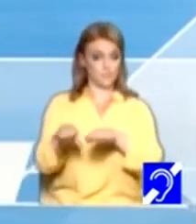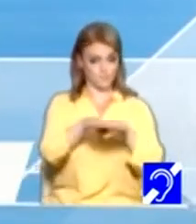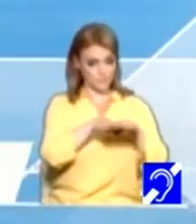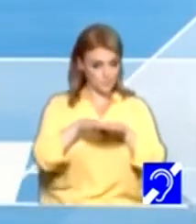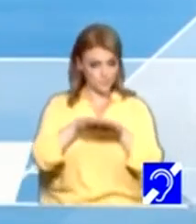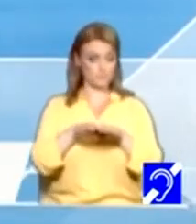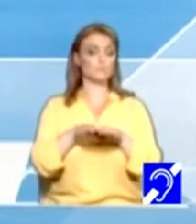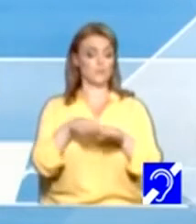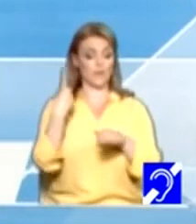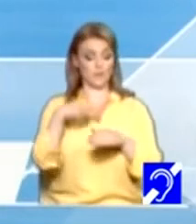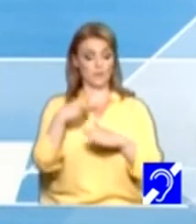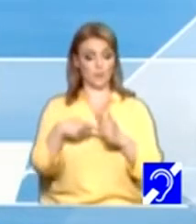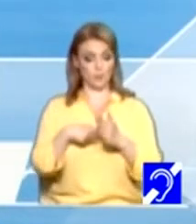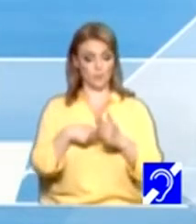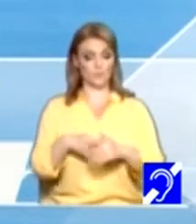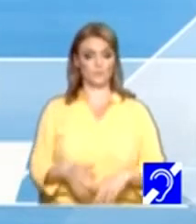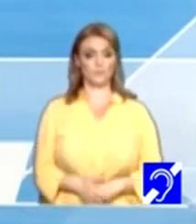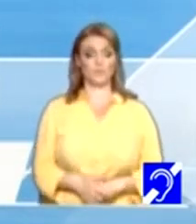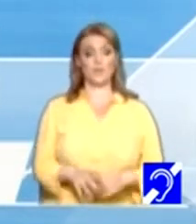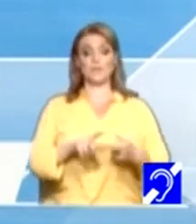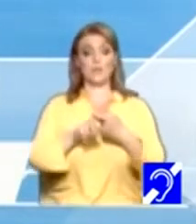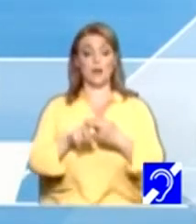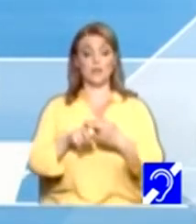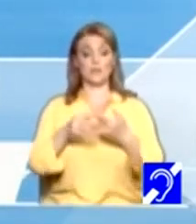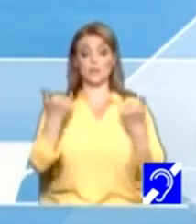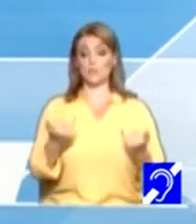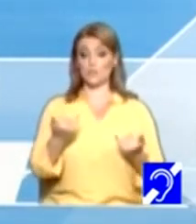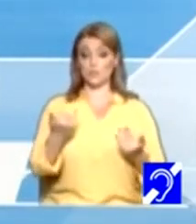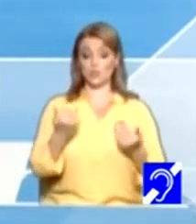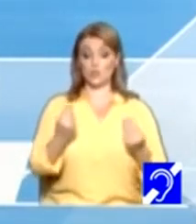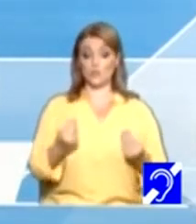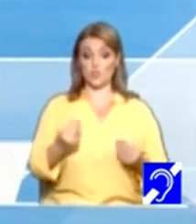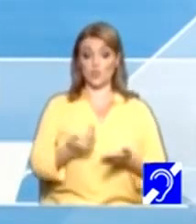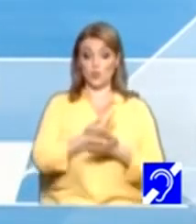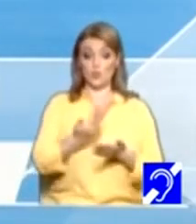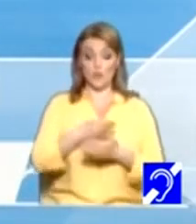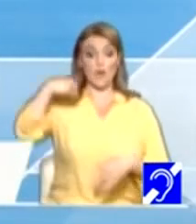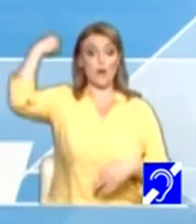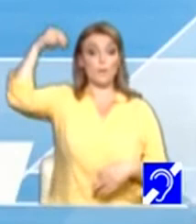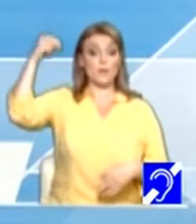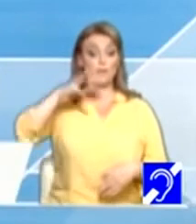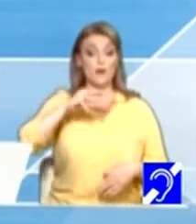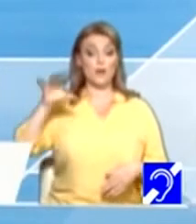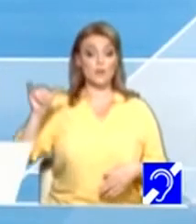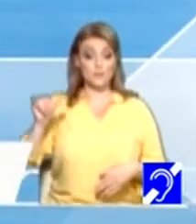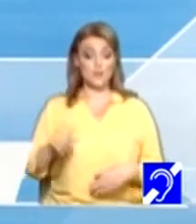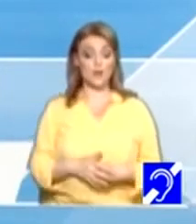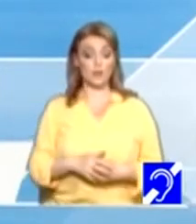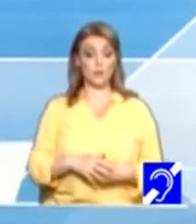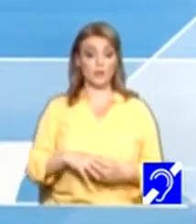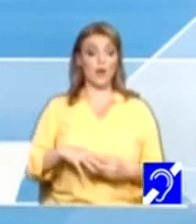leagă de o știre de astăzi. Președinta Maia Sandu a prezentat un bilanț al